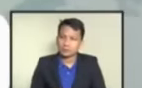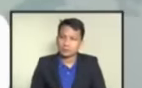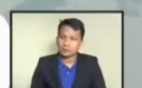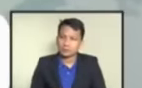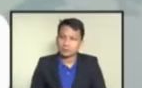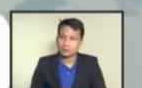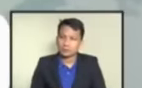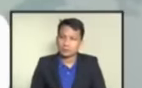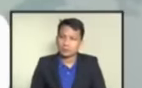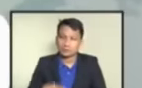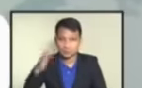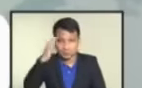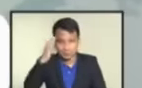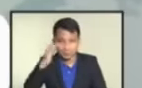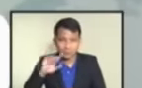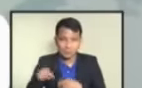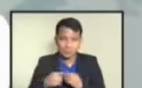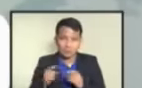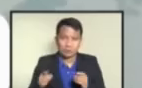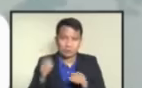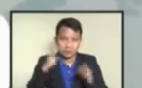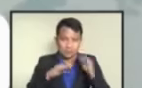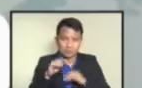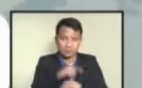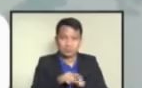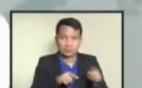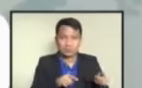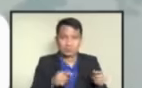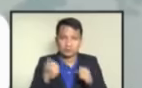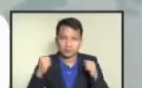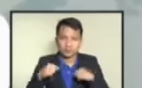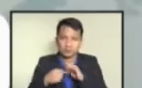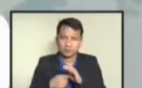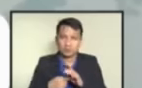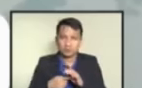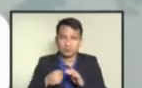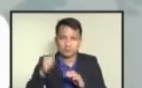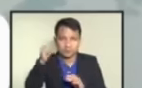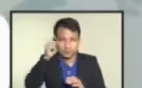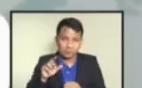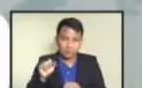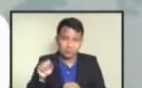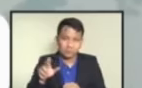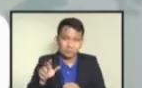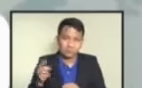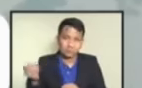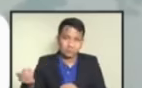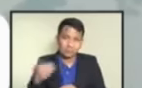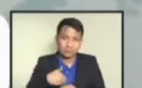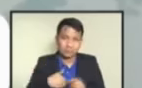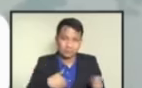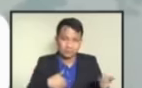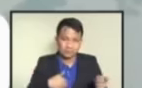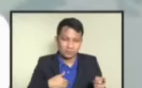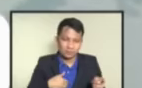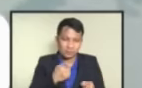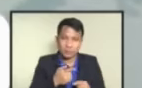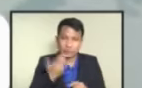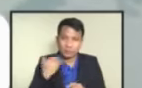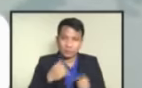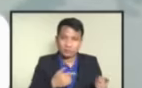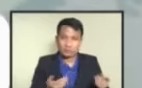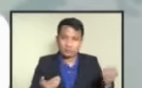ba kayong alam tungkol ho dito sa problema na mag-asawang Steven at Nelly Sula? Pumunta po yan si Ma'am sa